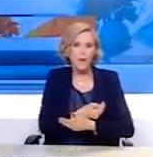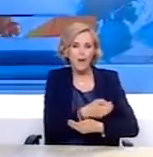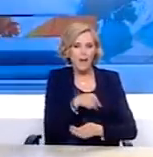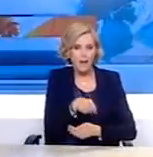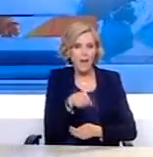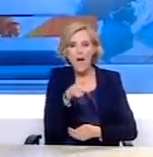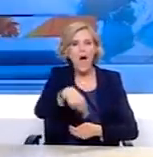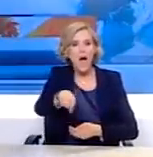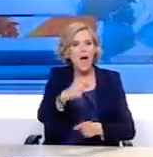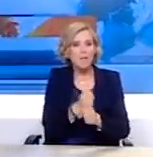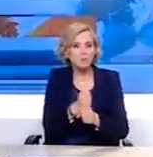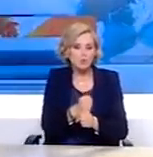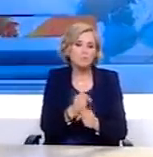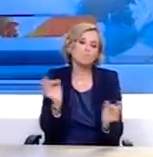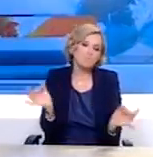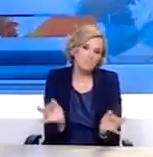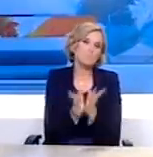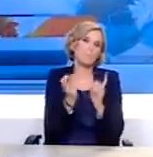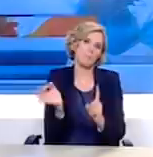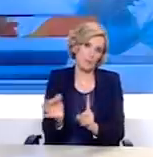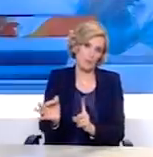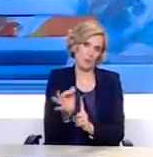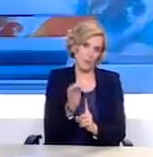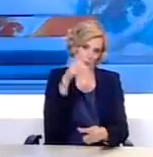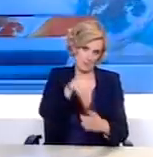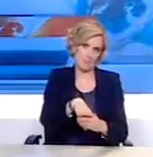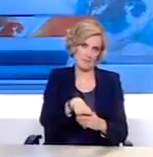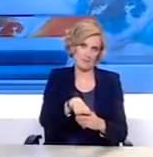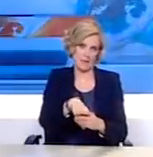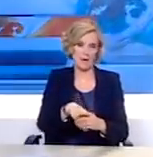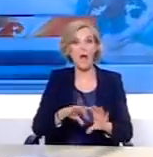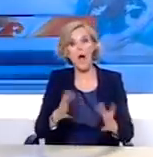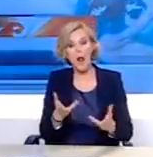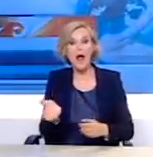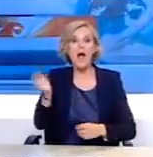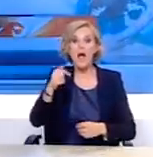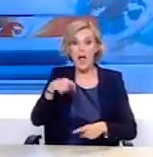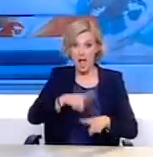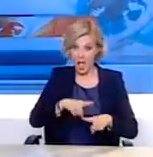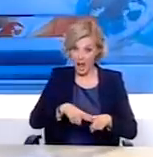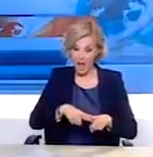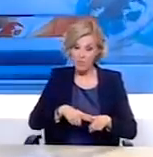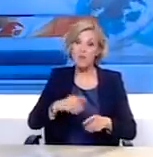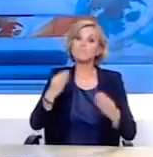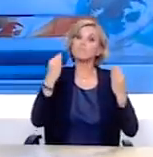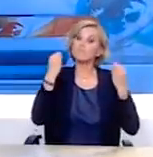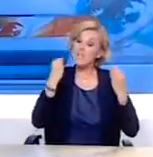ήταν μέρος κρούσματος του μαιευτηρίου, αλλά σε σχέση με άλλες χώρες είμαστε πολύ καλά και σε αυτό